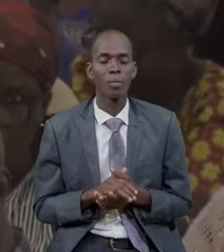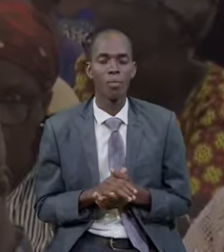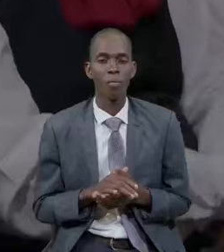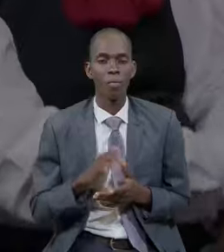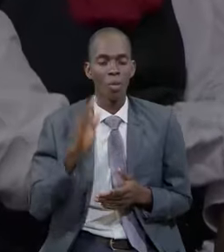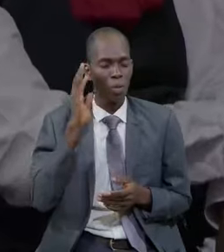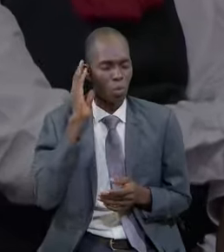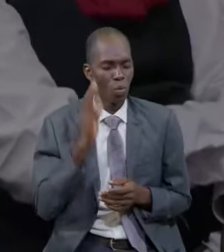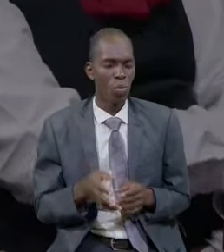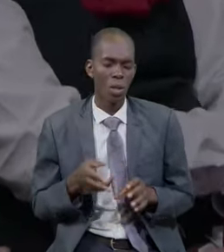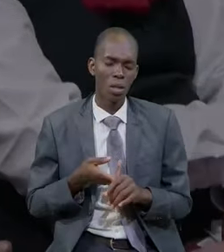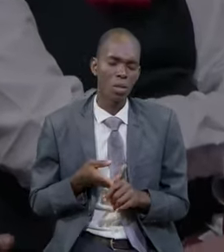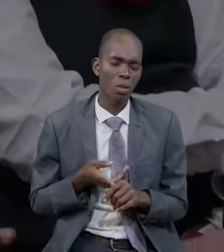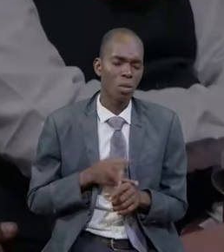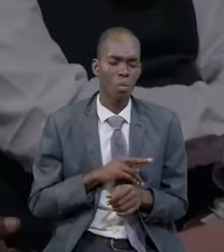je sortirai de là.